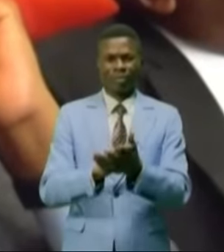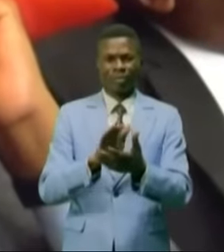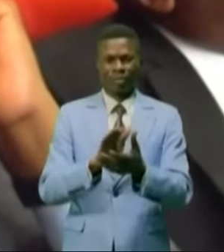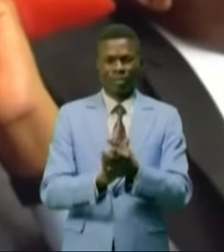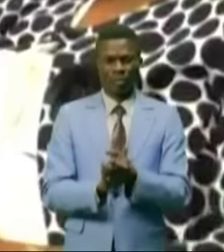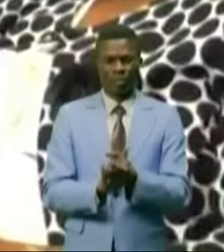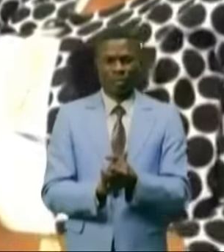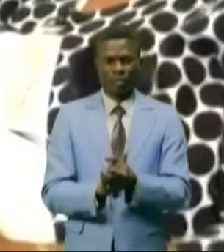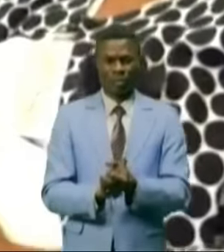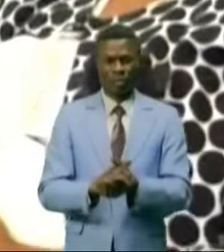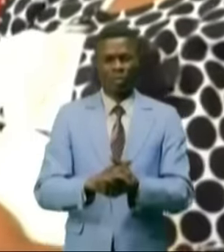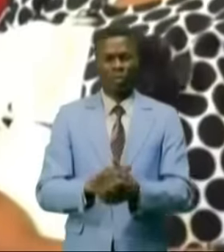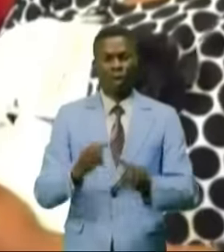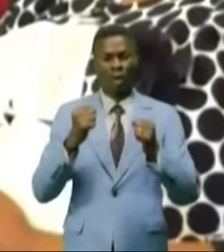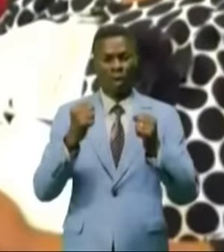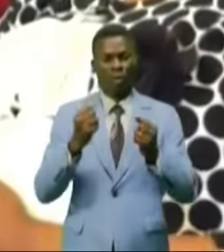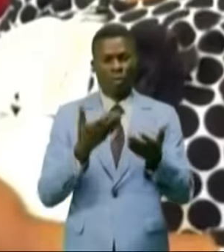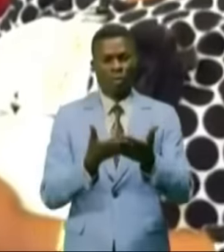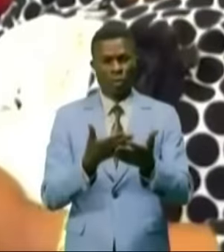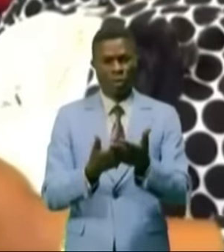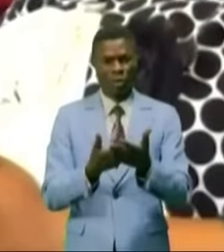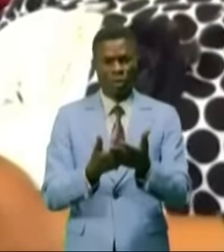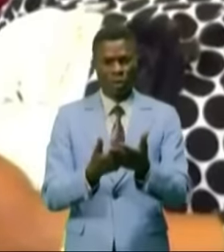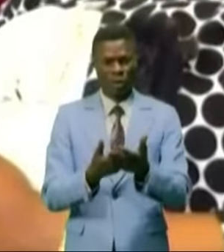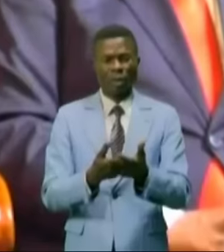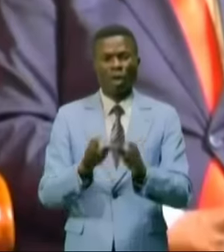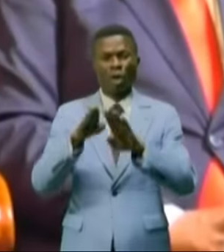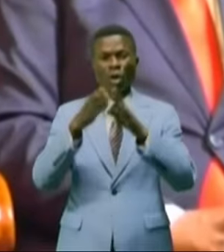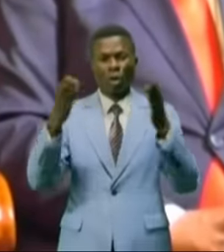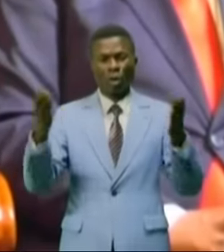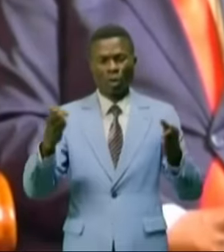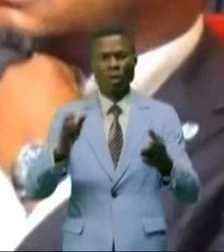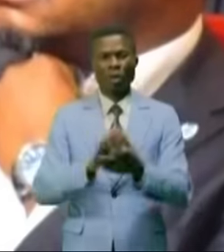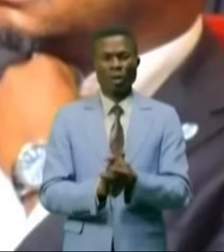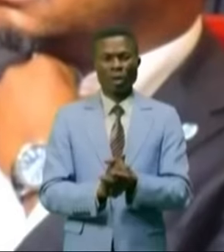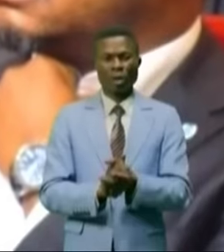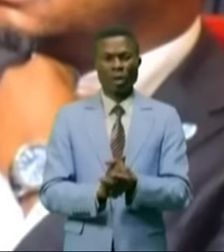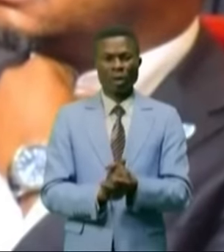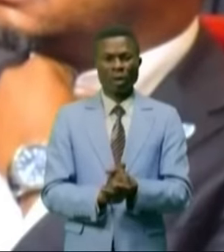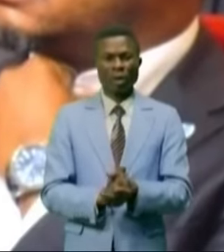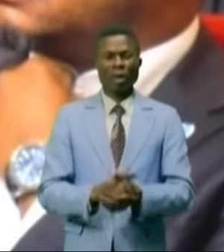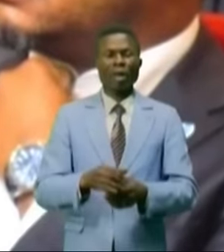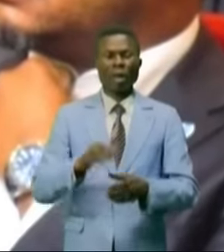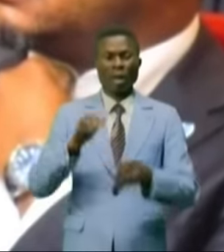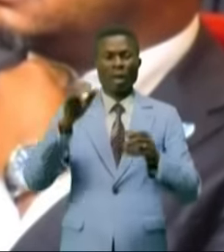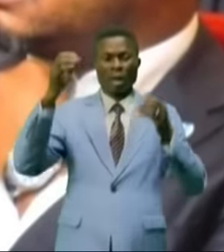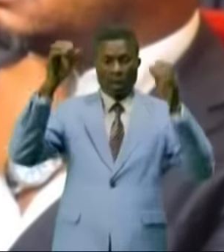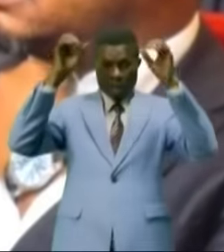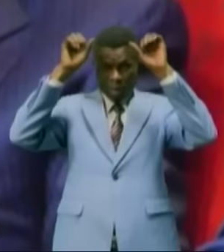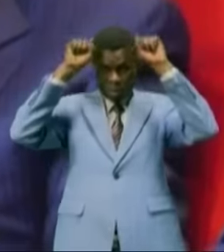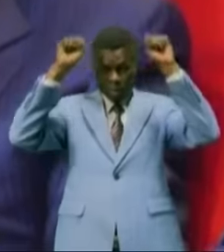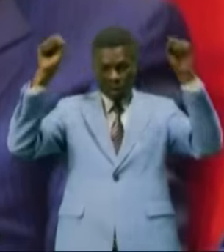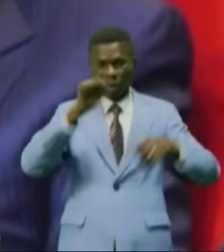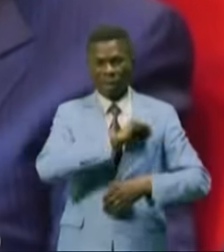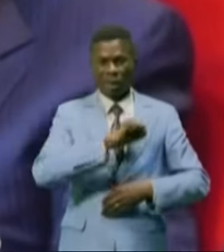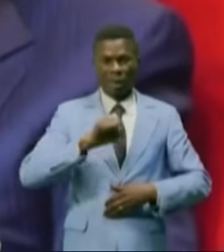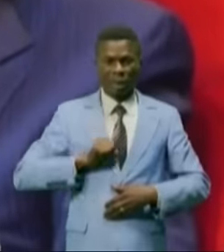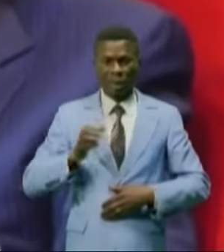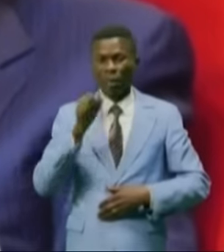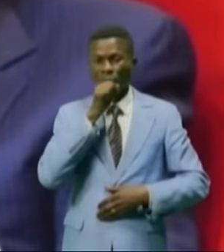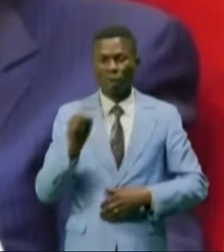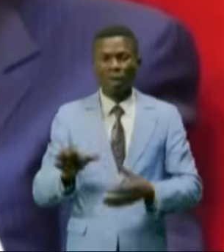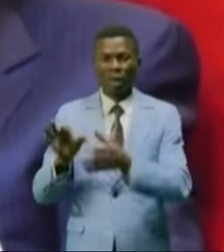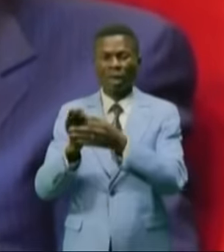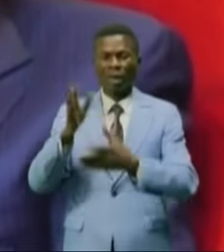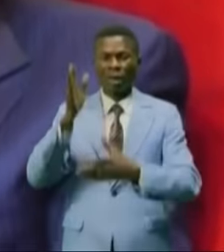La solidité du bloc est ici évoquée par l'honorable Modeste Bahati, membre du présidium de l'Union